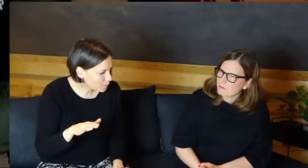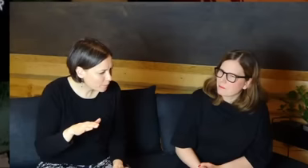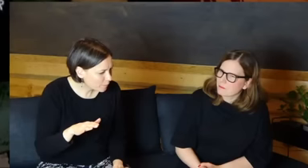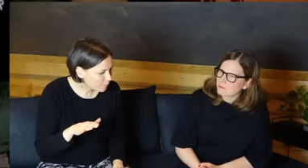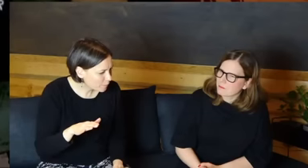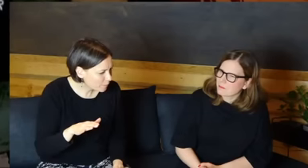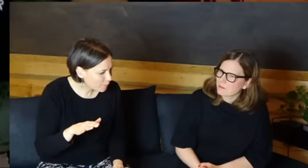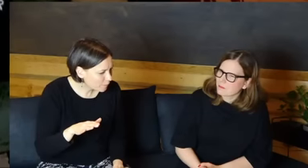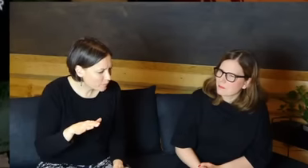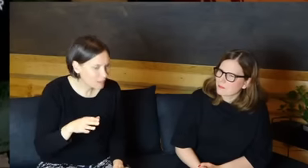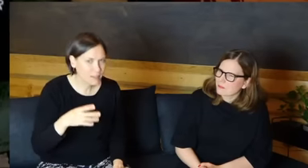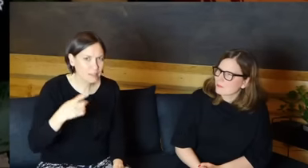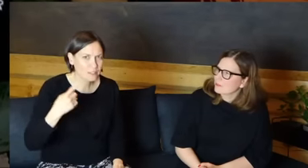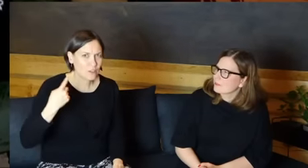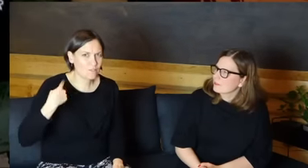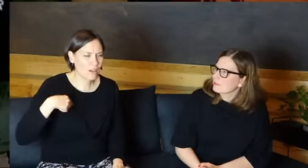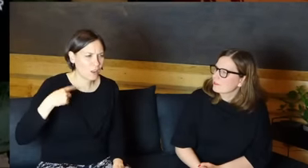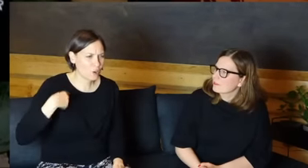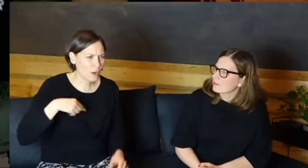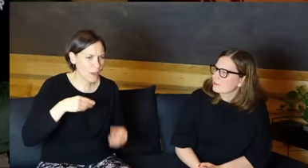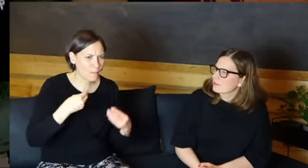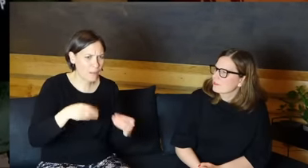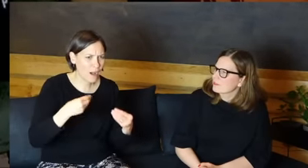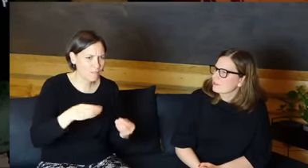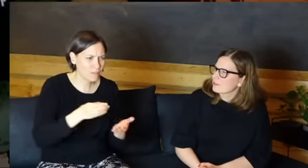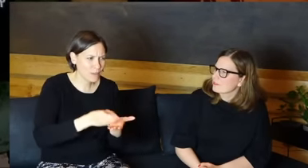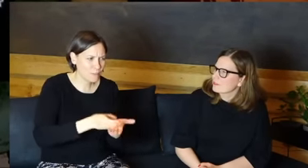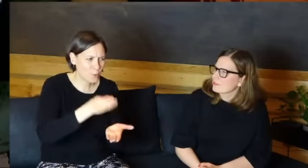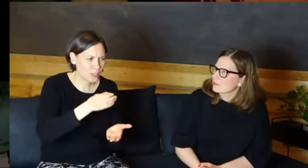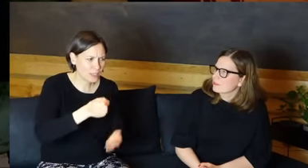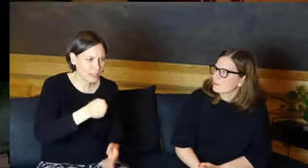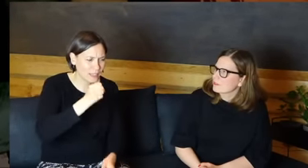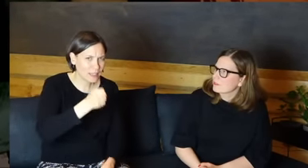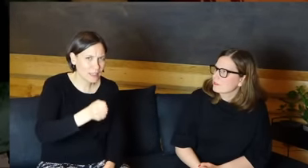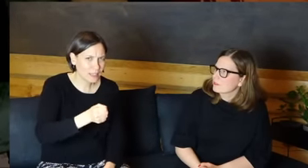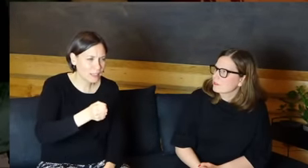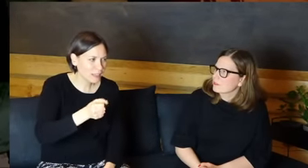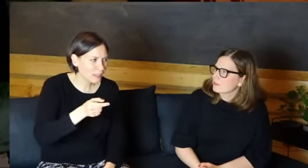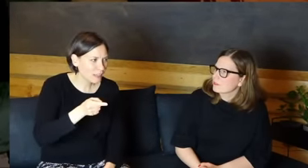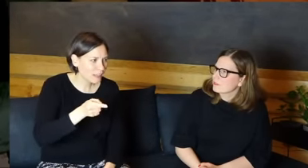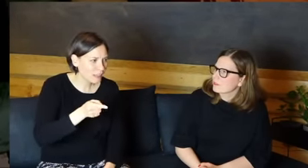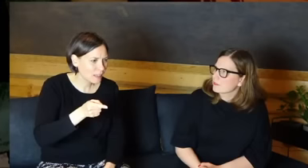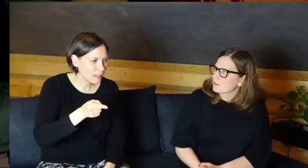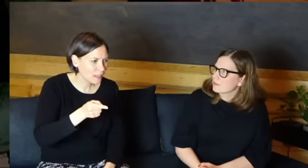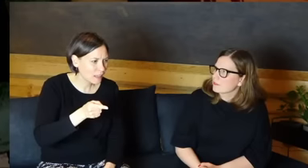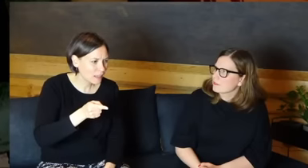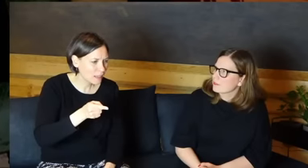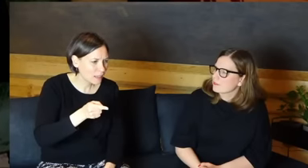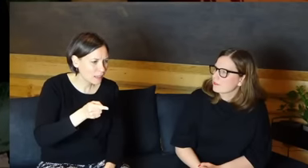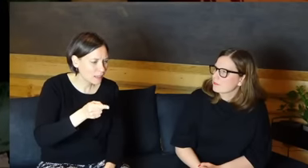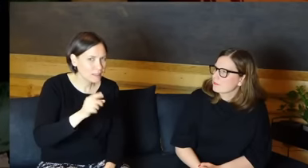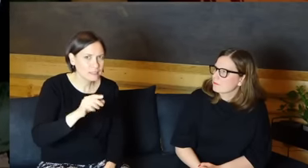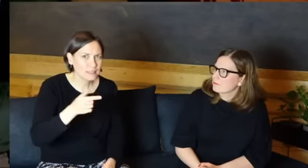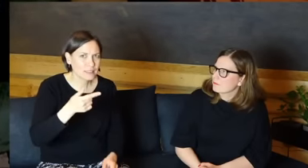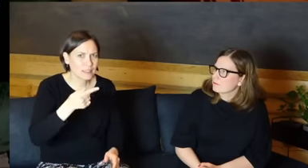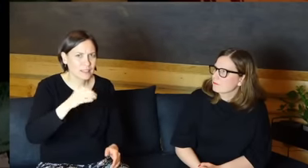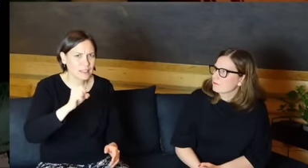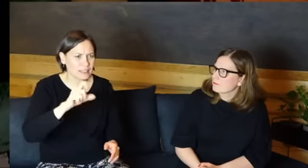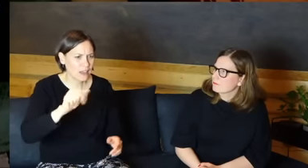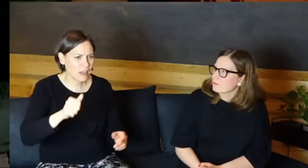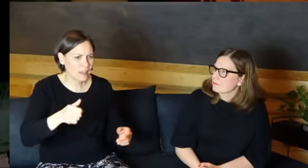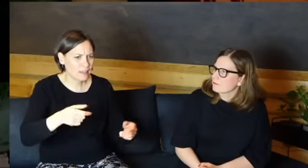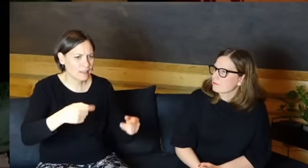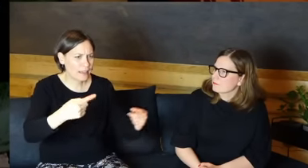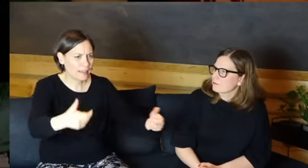valkoisen pahvimukin päältä. Ja tuota, se riitti, että tuota, niin meni Teslasta eturingas tyhjäksi. Tuota, siinä